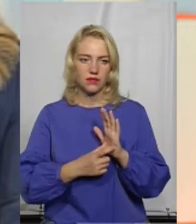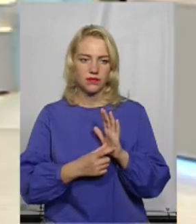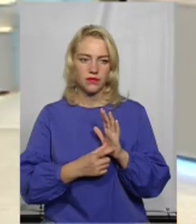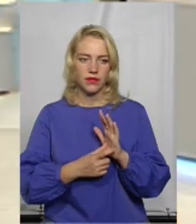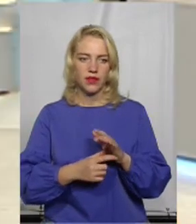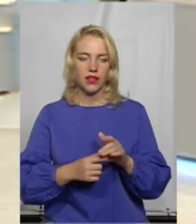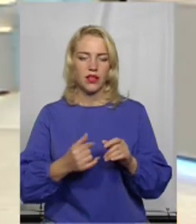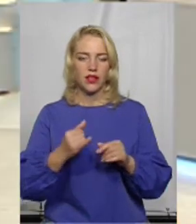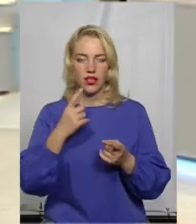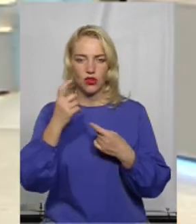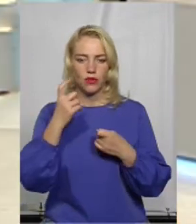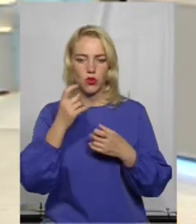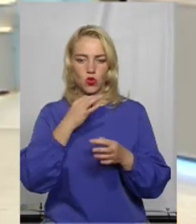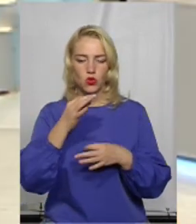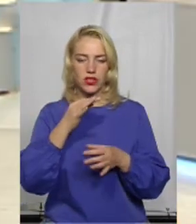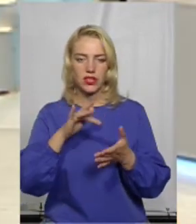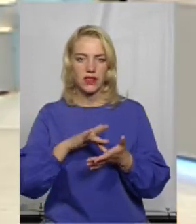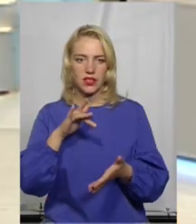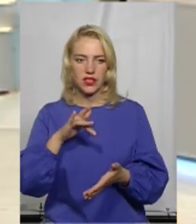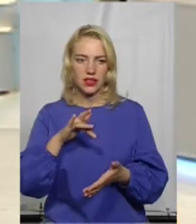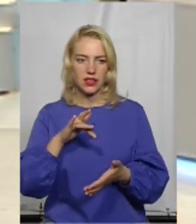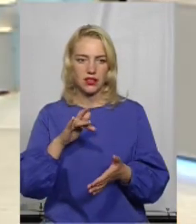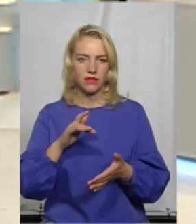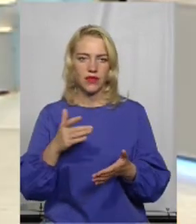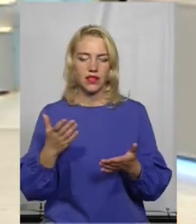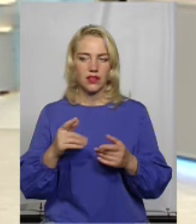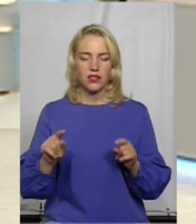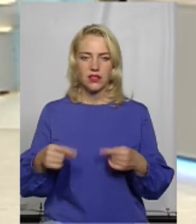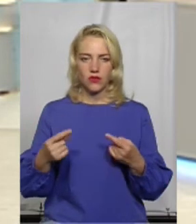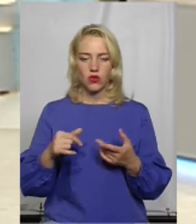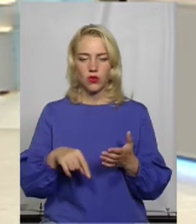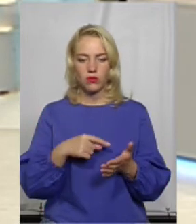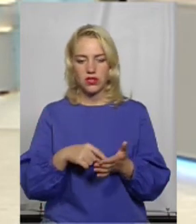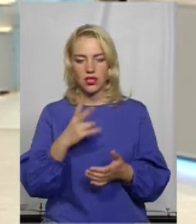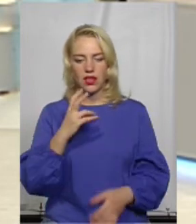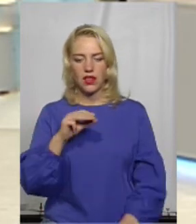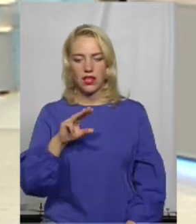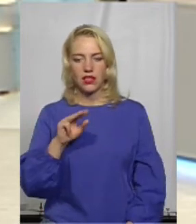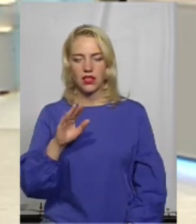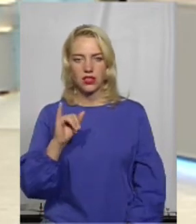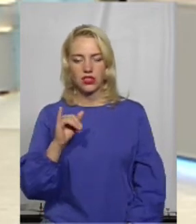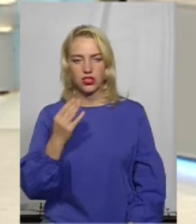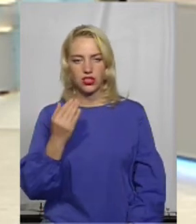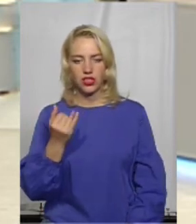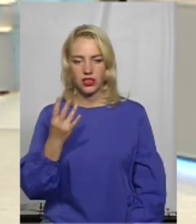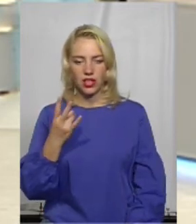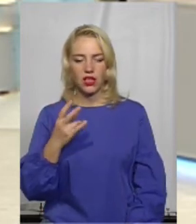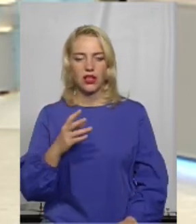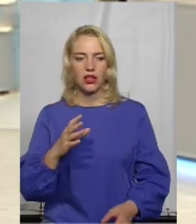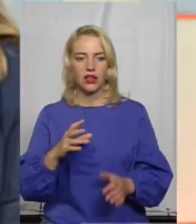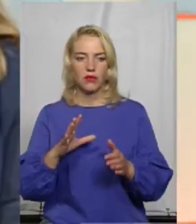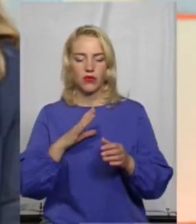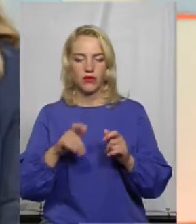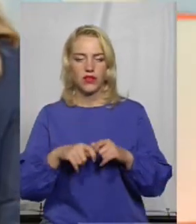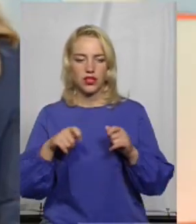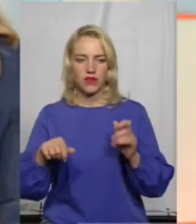же інформаційно-консультативний центр вже створений ще в місті в Нетішині. 16 липня було